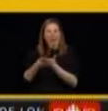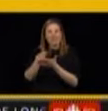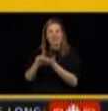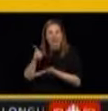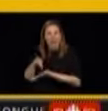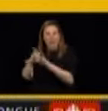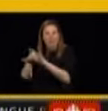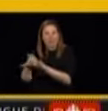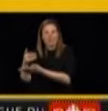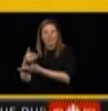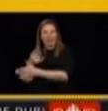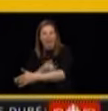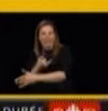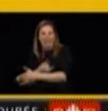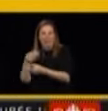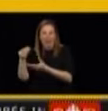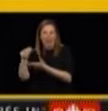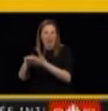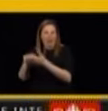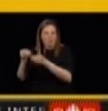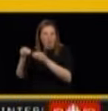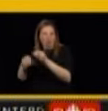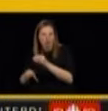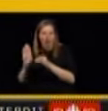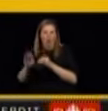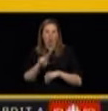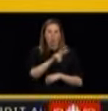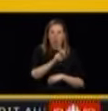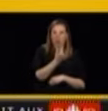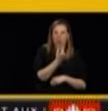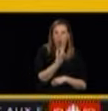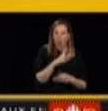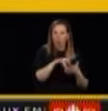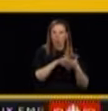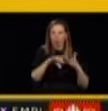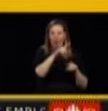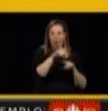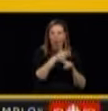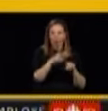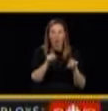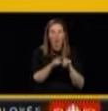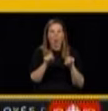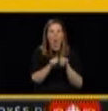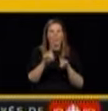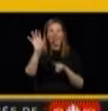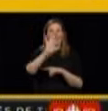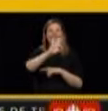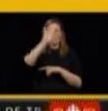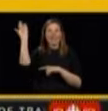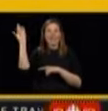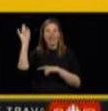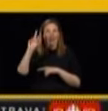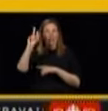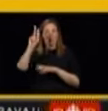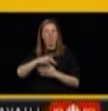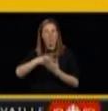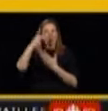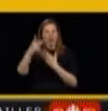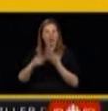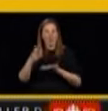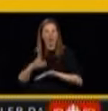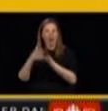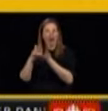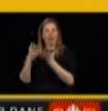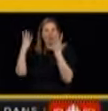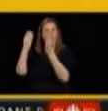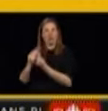les infirmières qui seront payées beaucoup moins et considérant le fait que le programme d'aide fédérale est de 2 000 $ par mois. Qu'est-ce qu'on doit